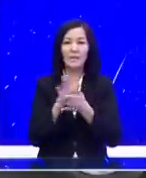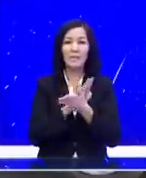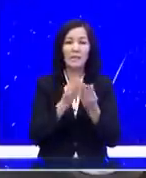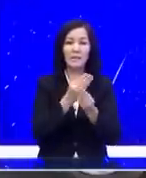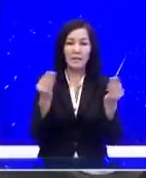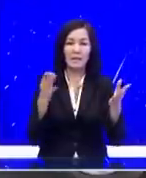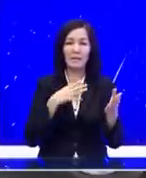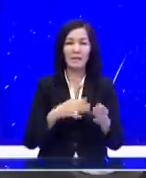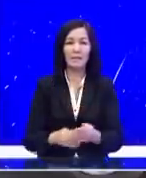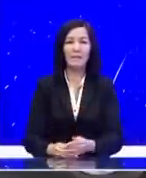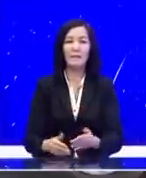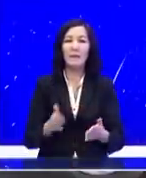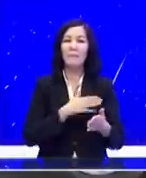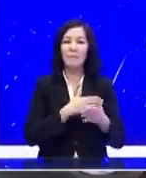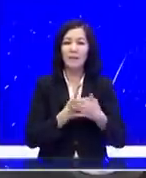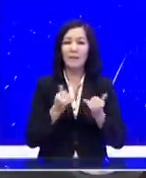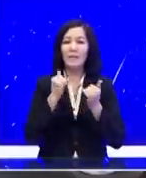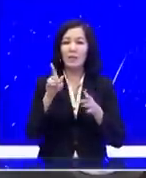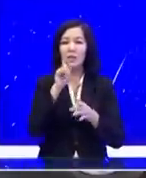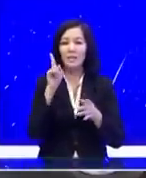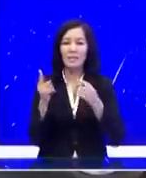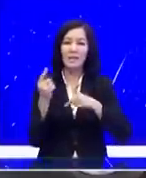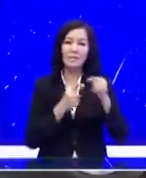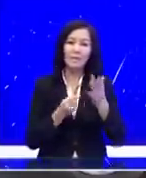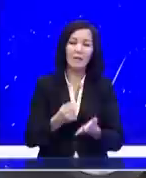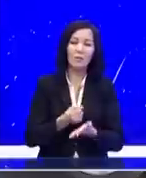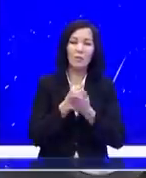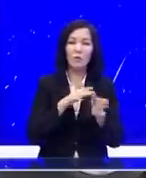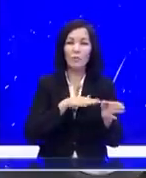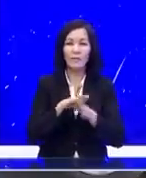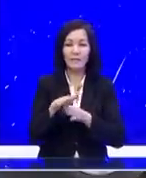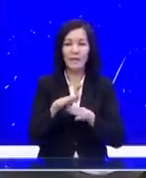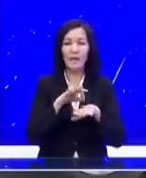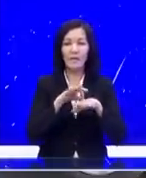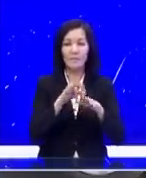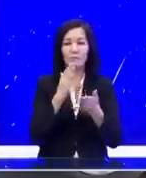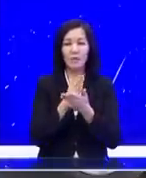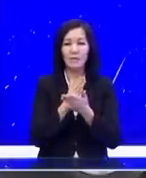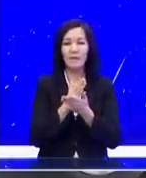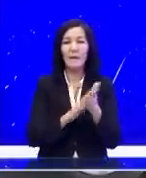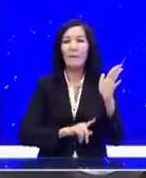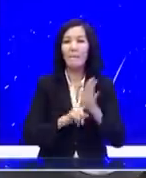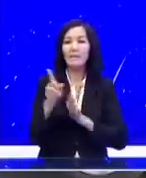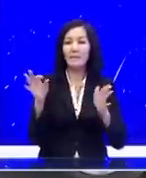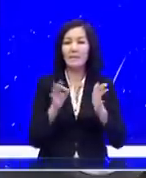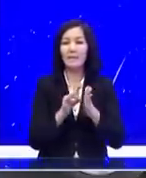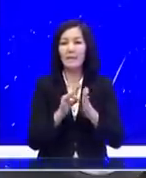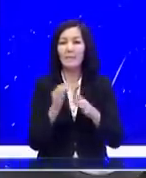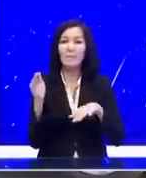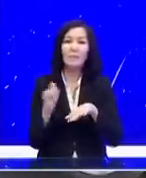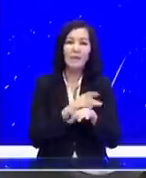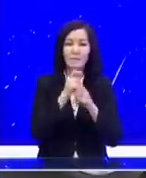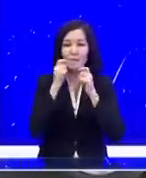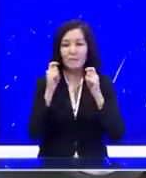өлкесіндегі беделді жәндегі жас кәсіпкерлердің қолдауымен іске асып жатыр. бұның басты мақсаты жандай мейірімділік